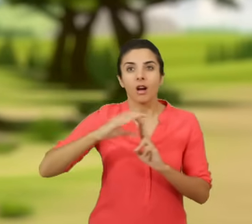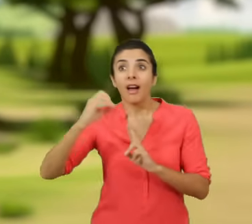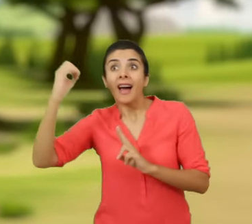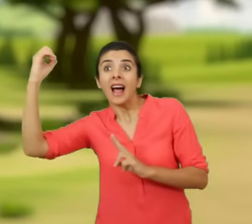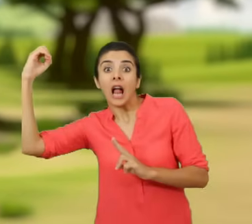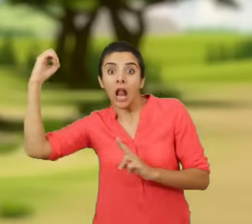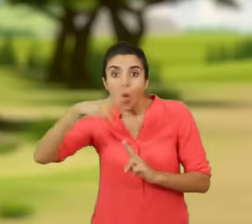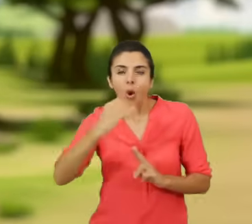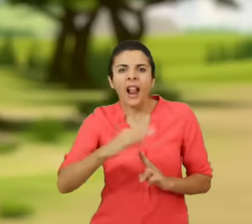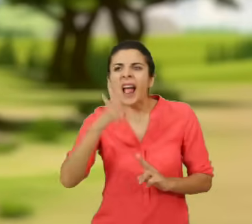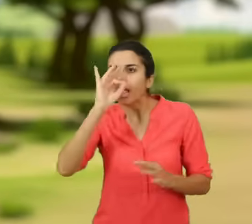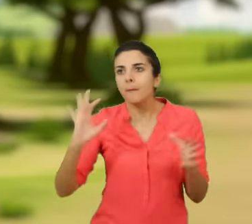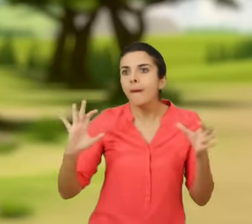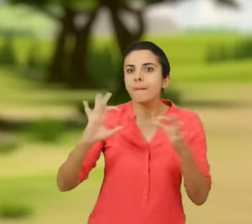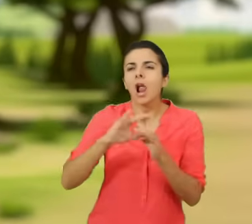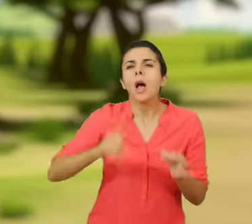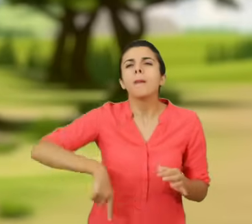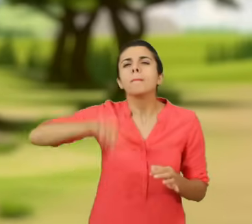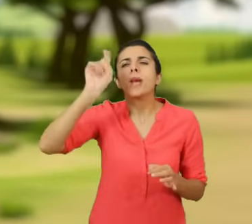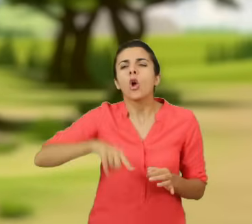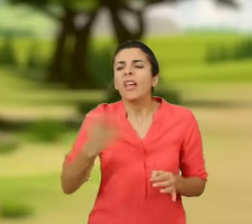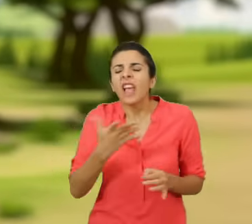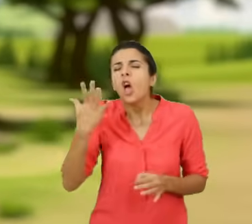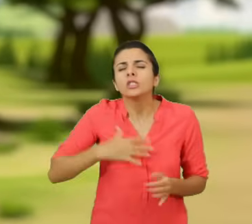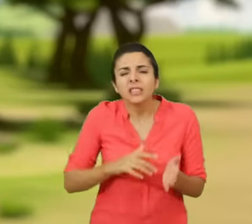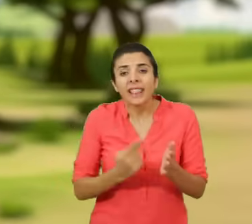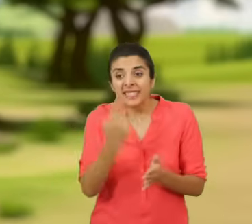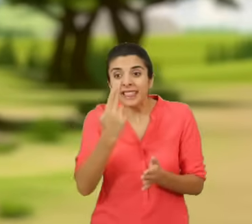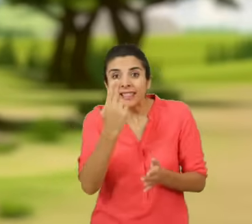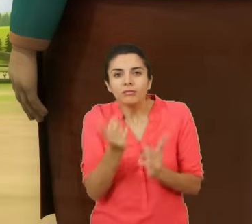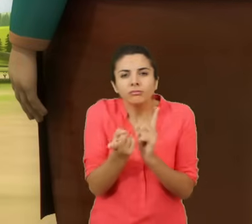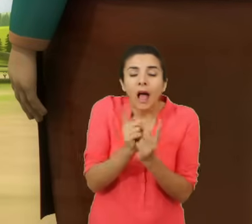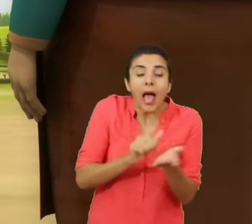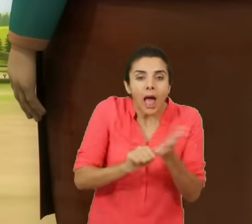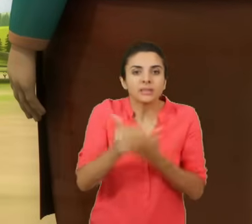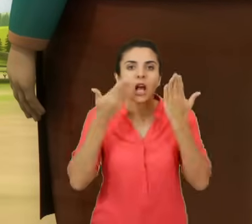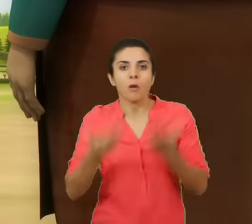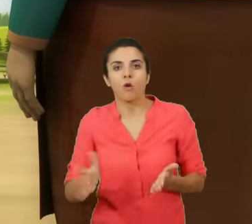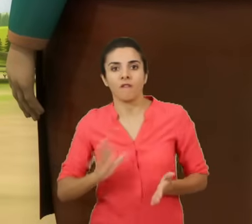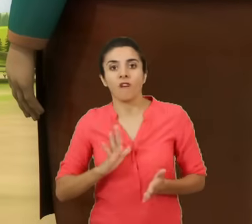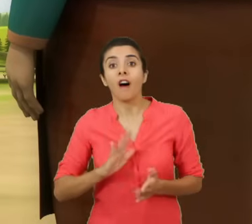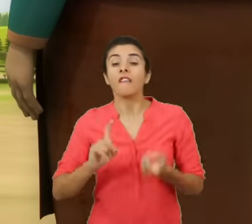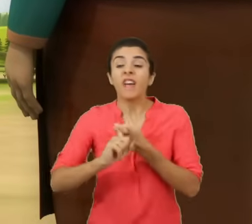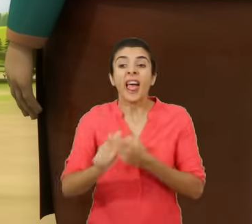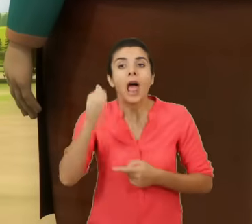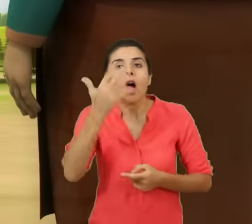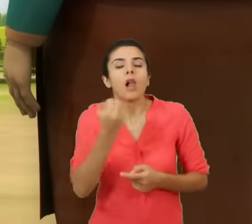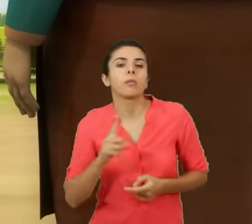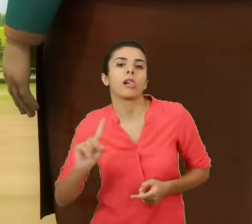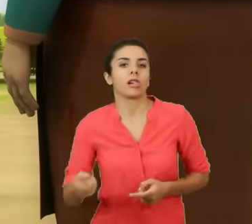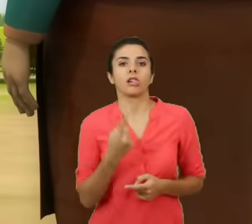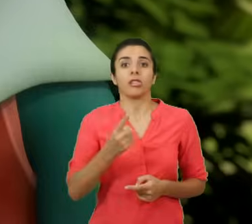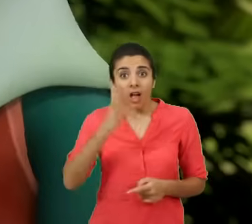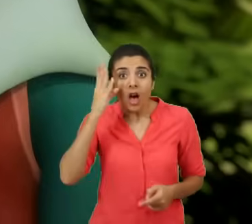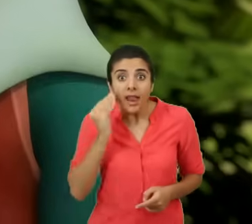denk gelirse bir gün boyunca dileyeceği 7 dilek kabul olur. Ve geri alınamaz.